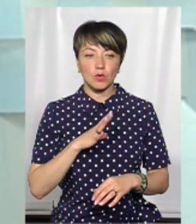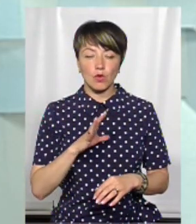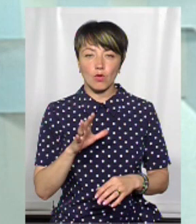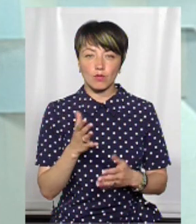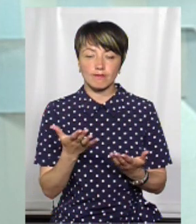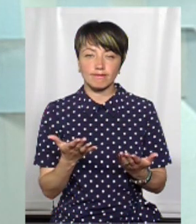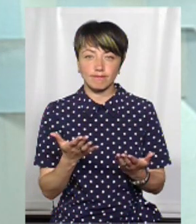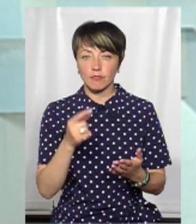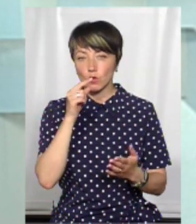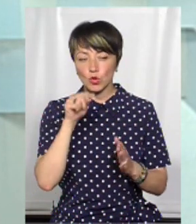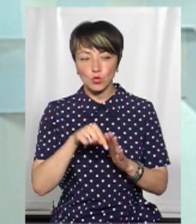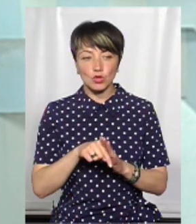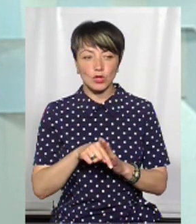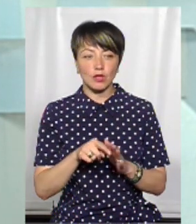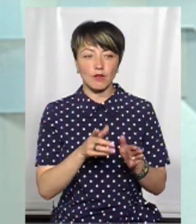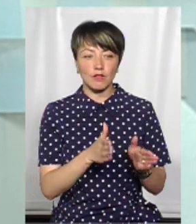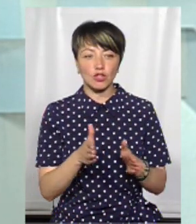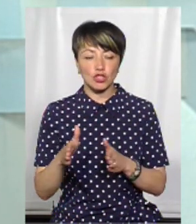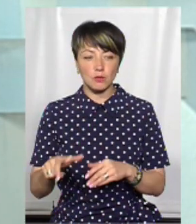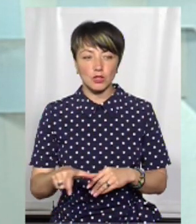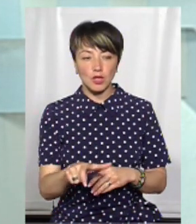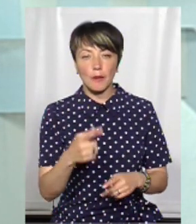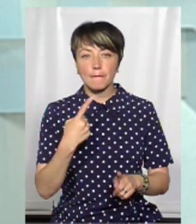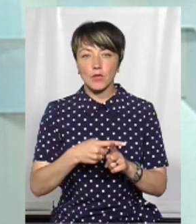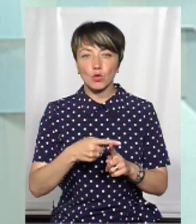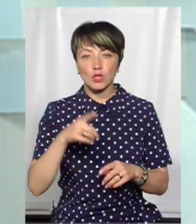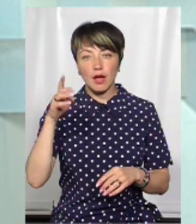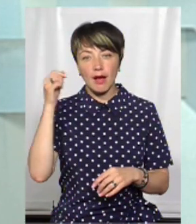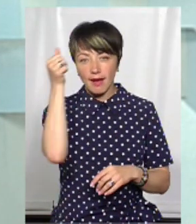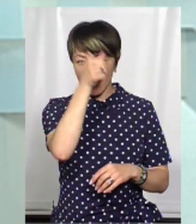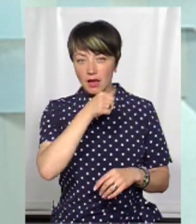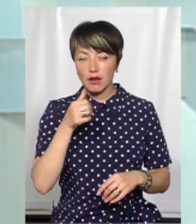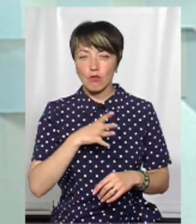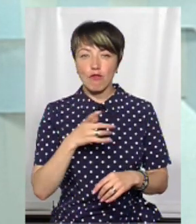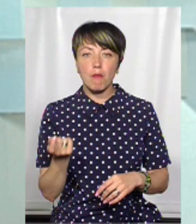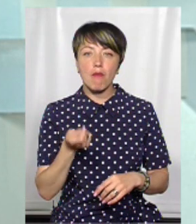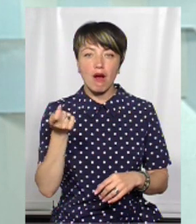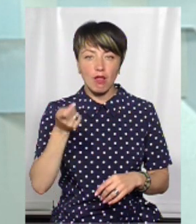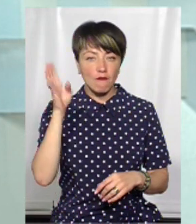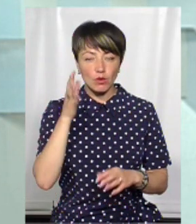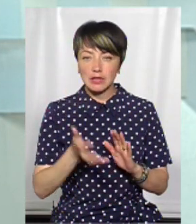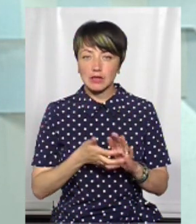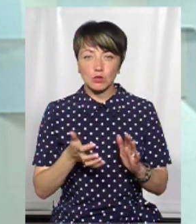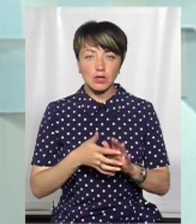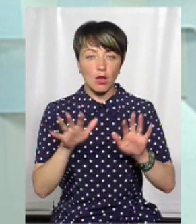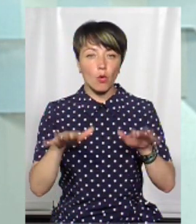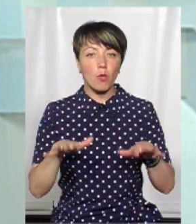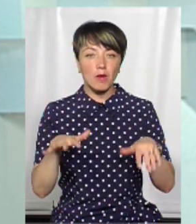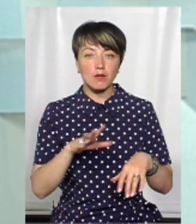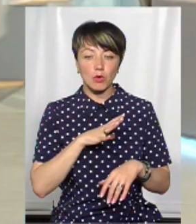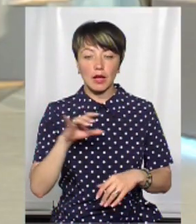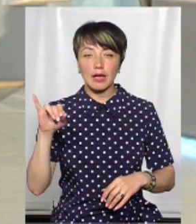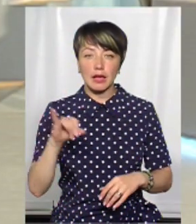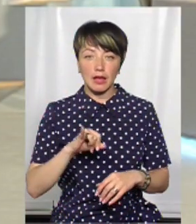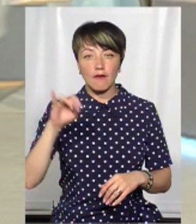втручання в режим ріки, плюс маловодний такий був рік, недостатня кількість опадів і